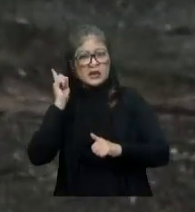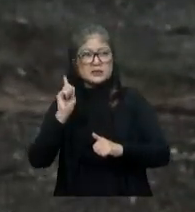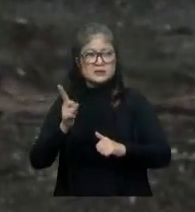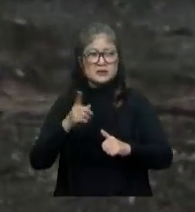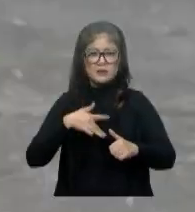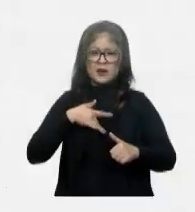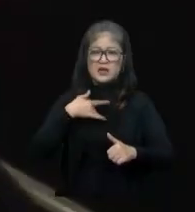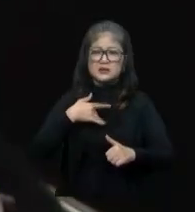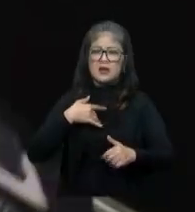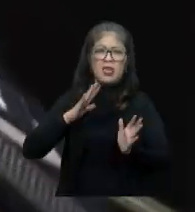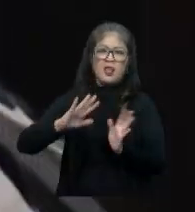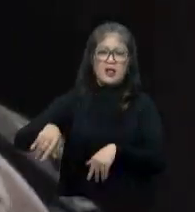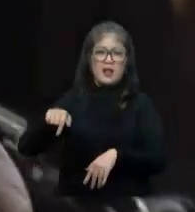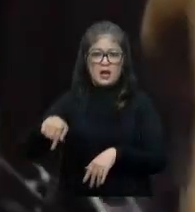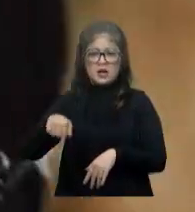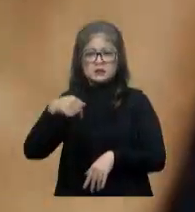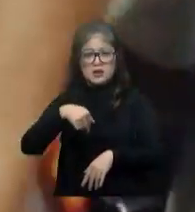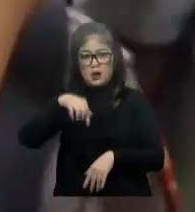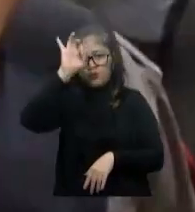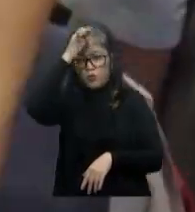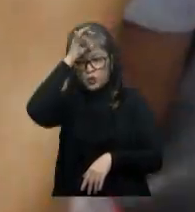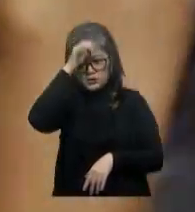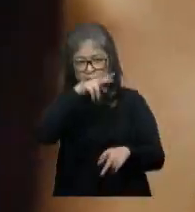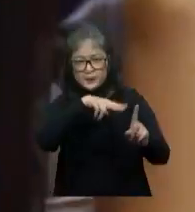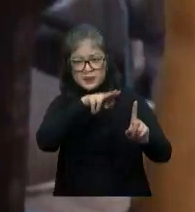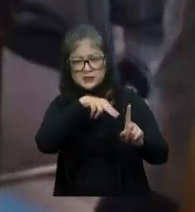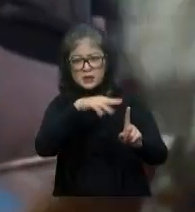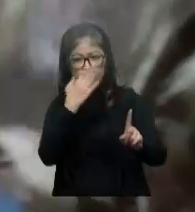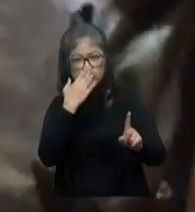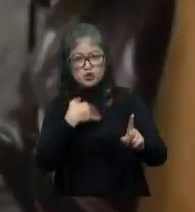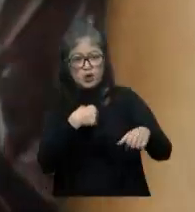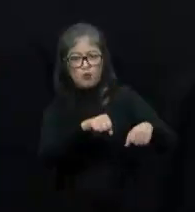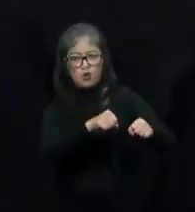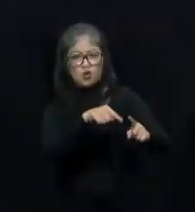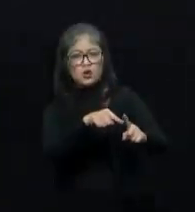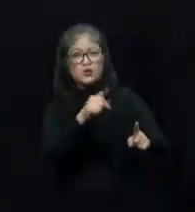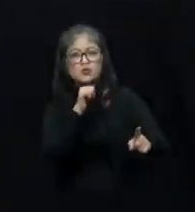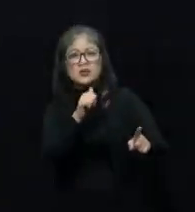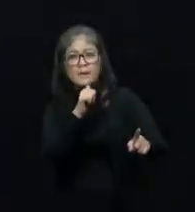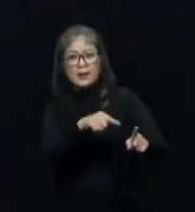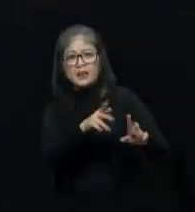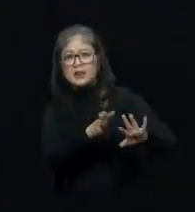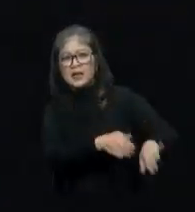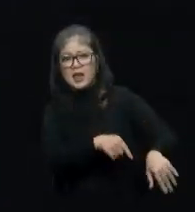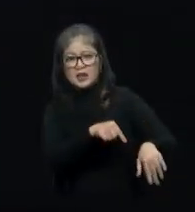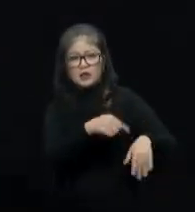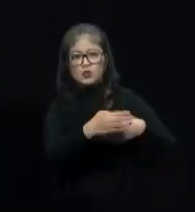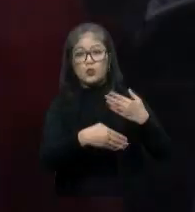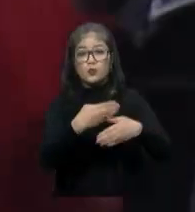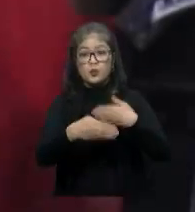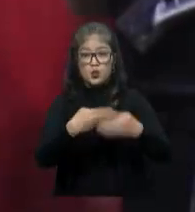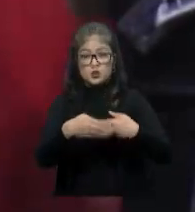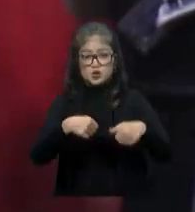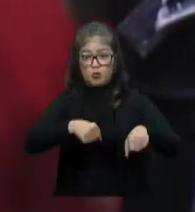Pelaku tertangkap setelah polisi menyelidiki pemilik sepeda motor yang tertinggal di sekitar lokasi kebakaran. Dari penyelidikan polisi, pelaku